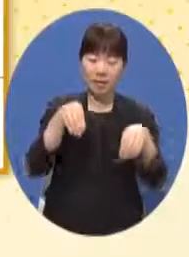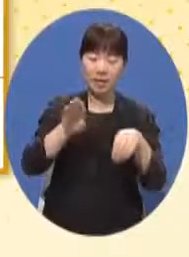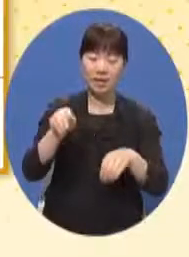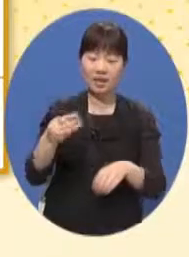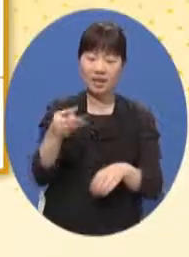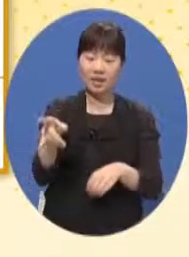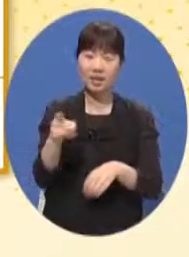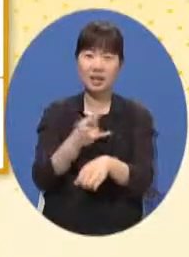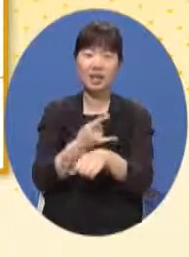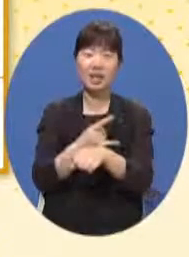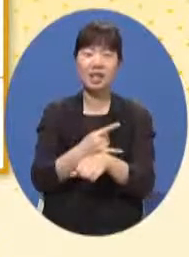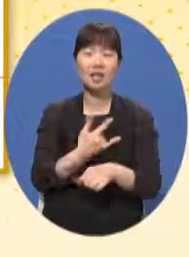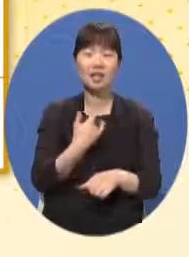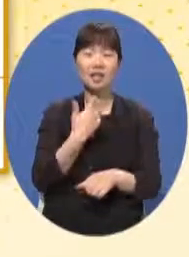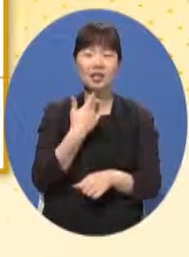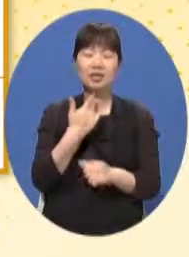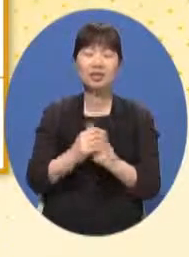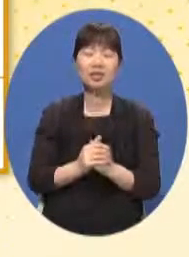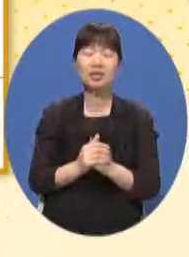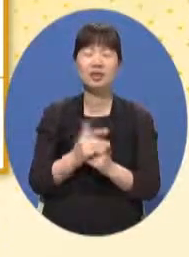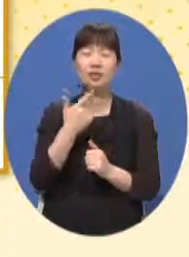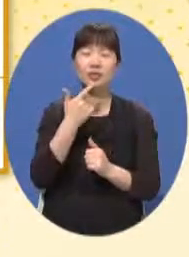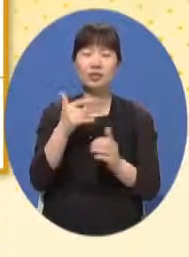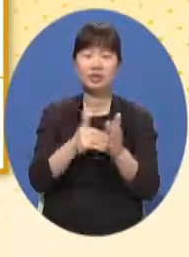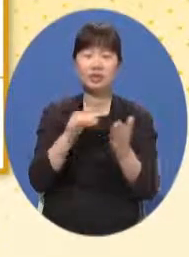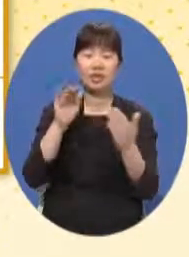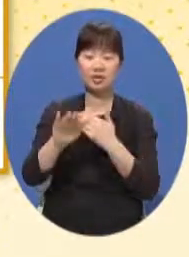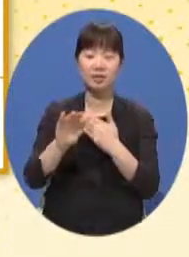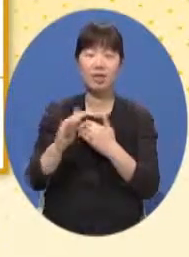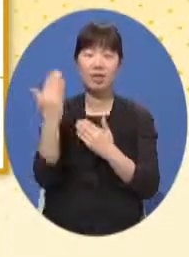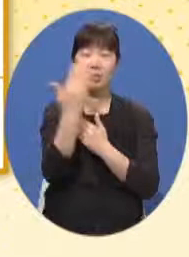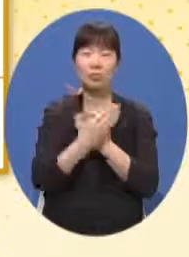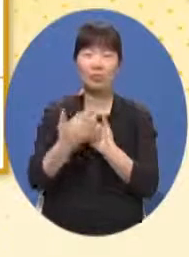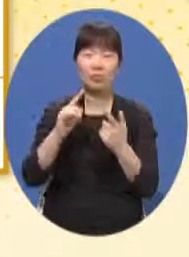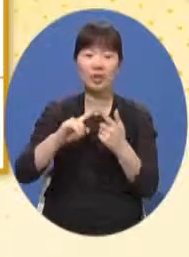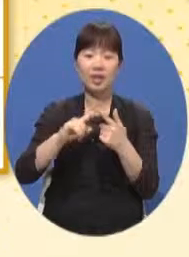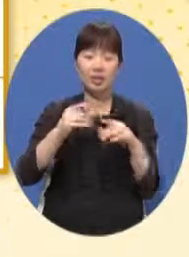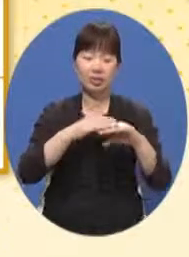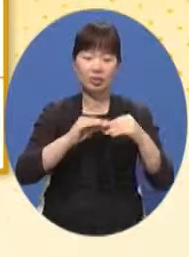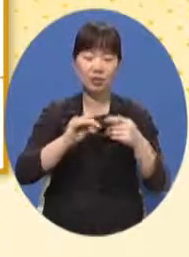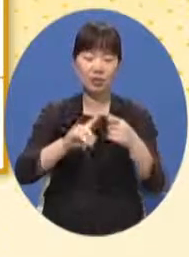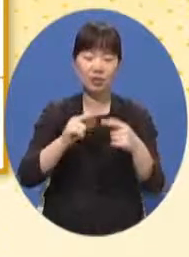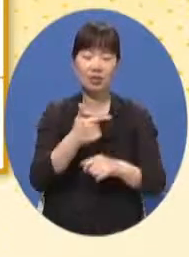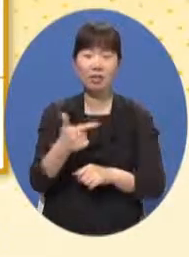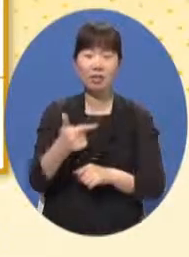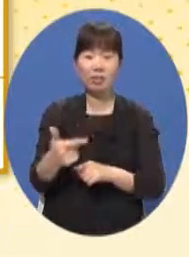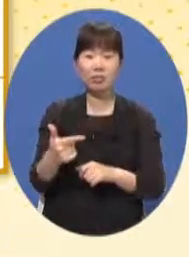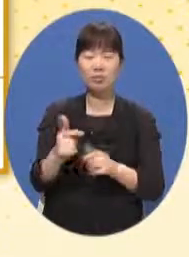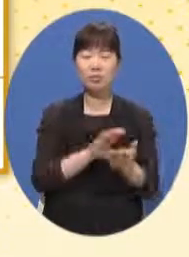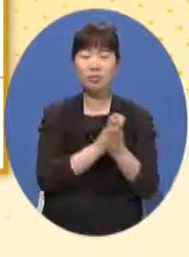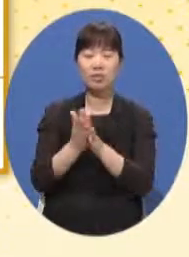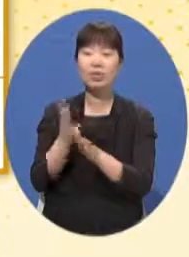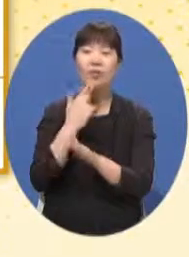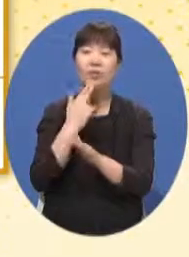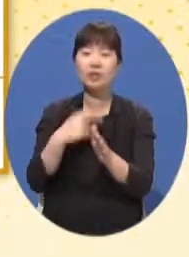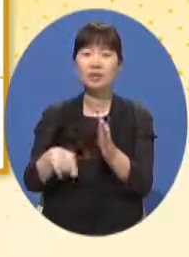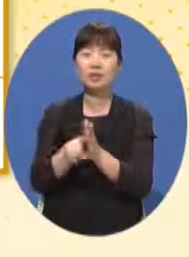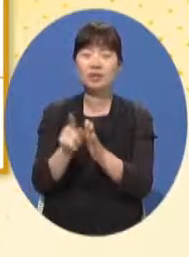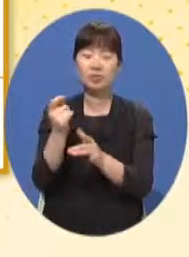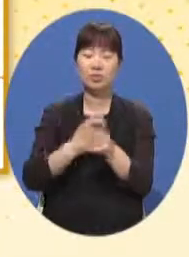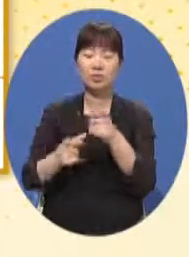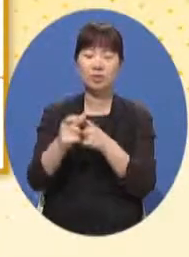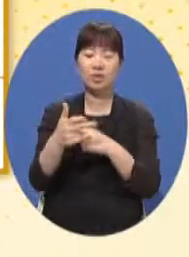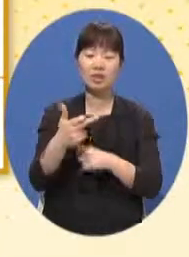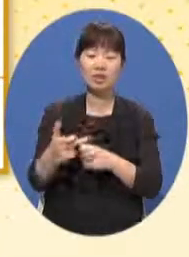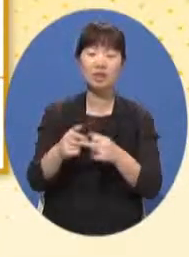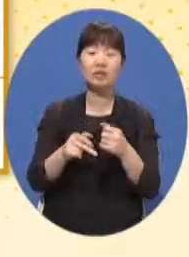경우는 6세 이후, 6세 이후에 아. 그러니까 몸의 골격이 좀 너무 이렇게 변화되지 않게 조금 더 큰